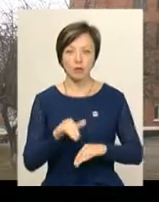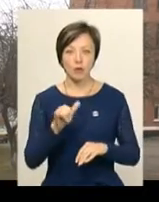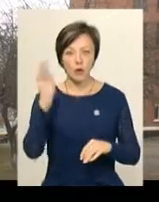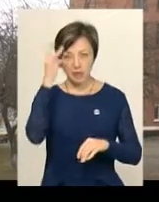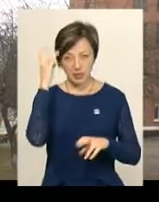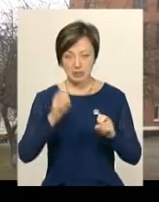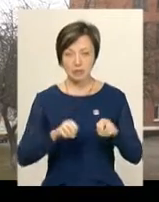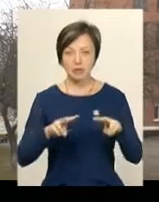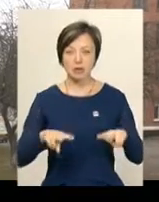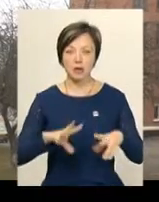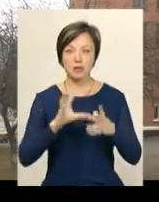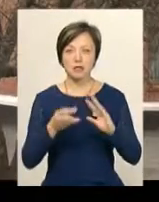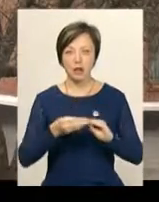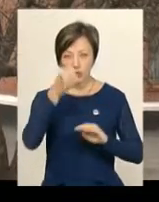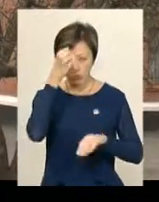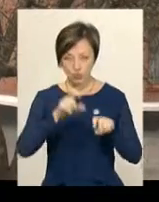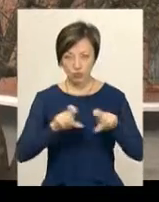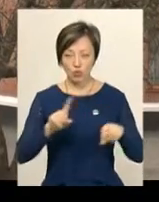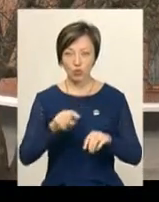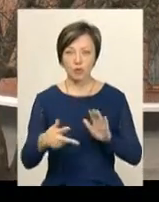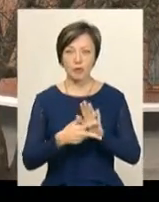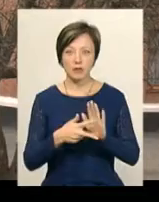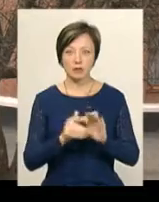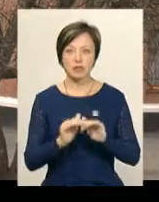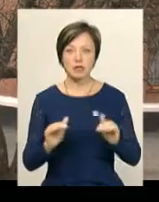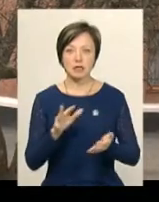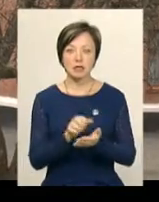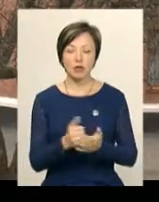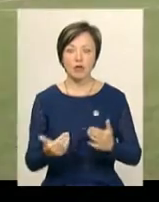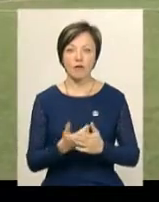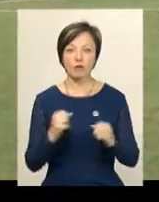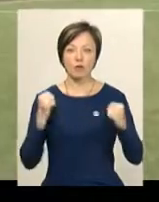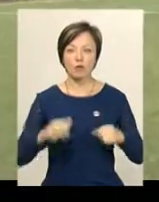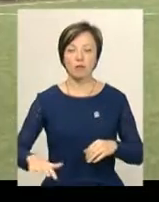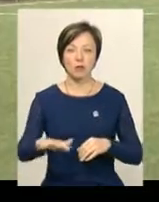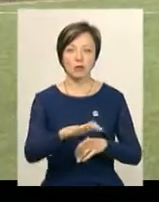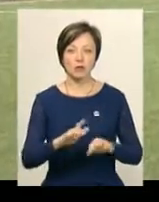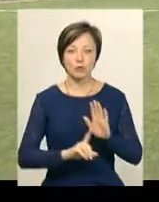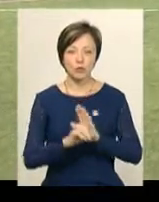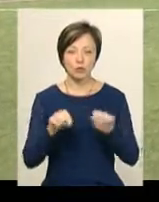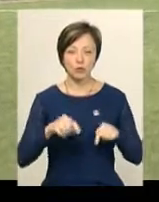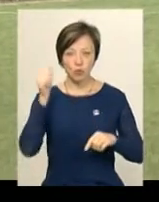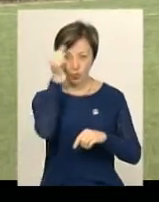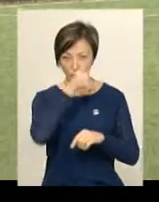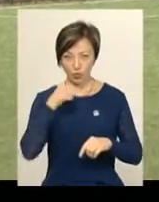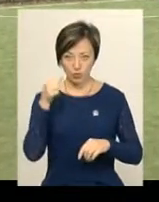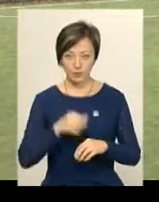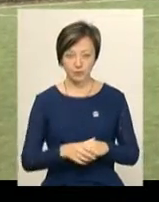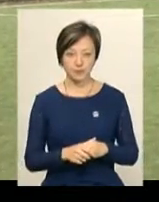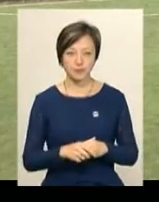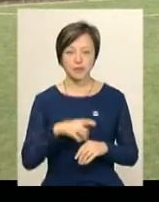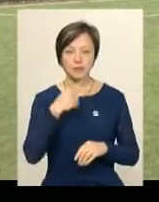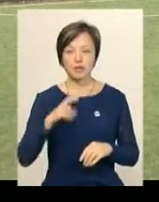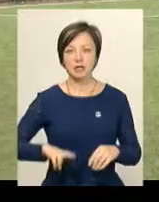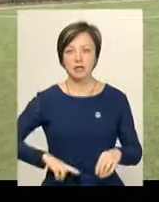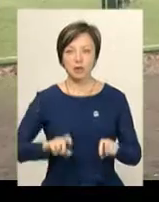Хмельницькій спеціалізованій загальноосвітній школі номер 8 діти займаються на новому спортмайданчику з початку цього навчального року, каже